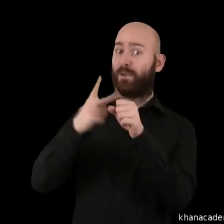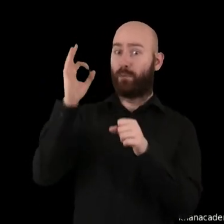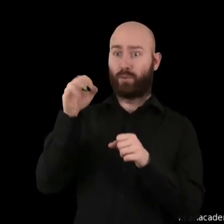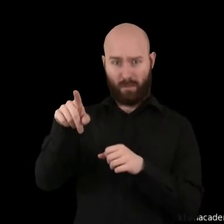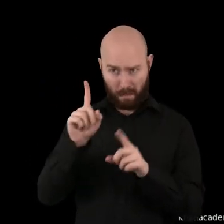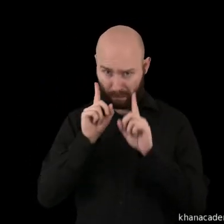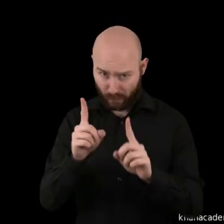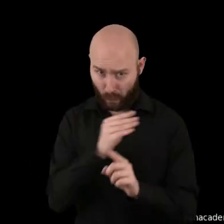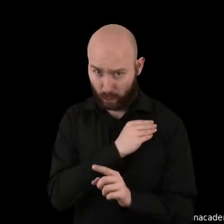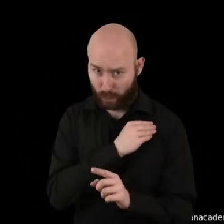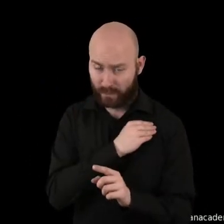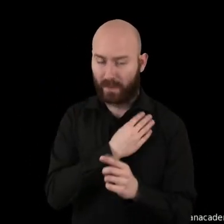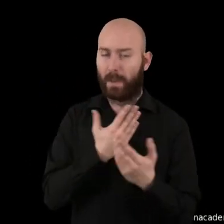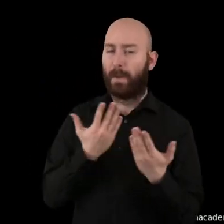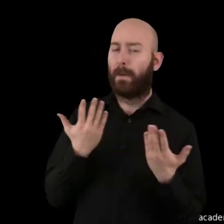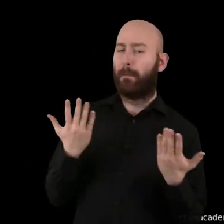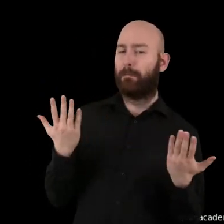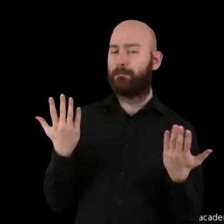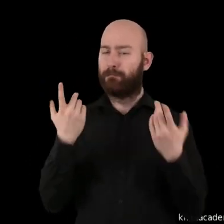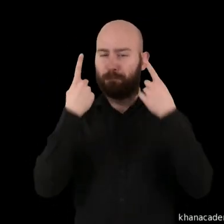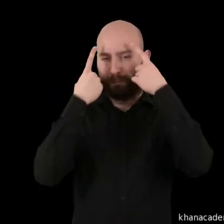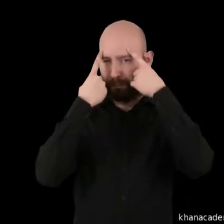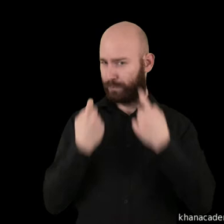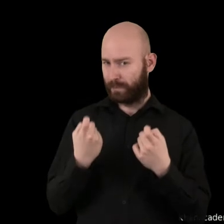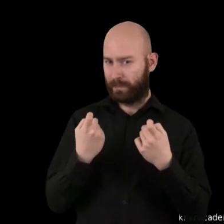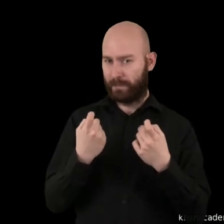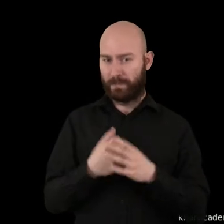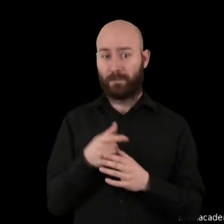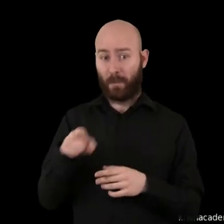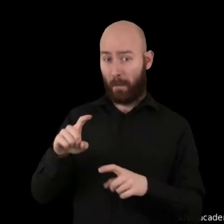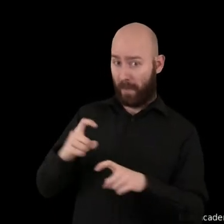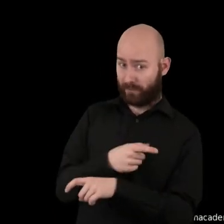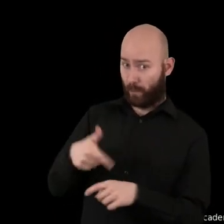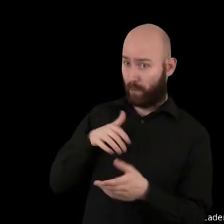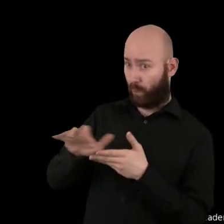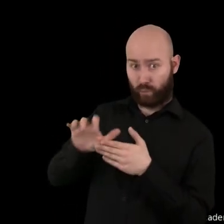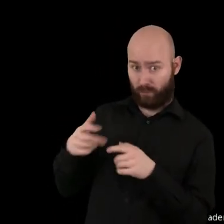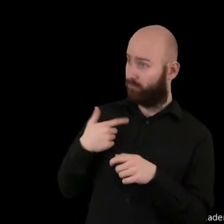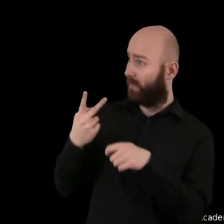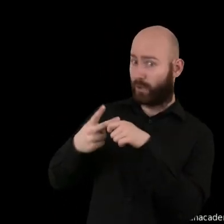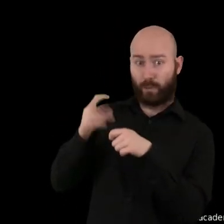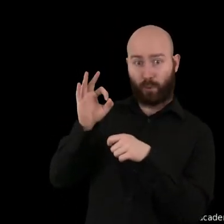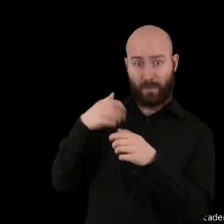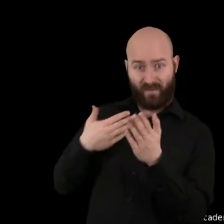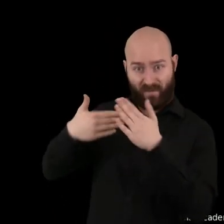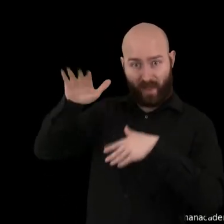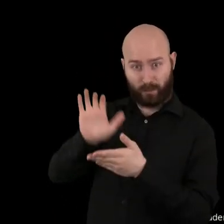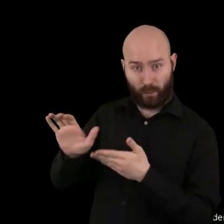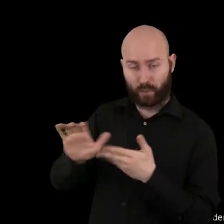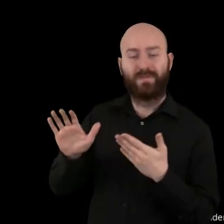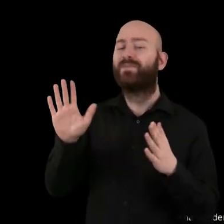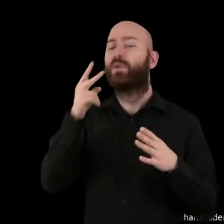Ale czy to jest rzetelny obraz produkcji całkowitej kraju? Czy kraj wytworzył o 20% więcej dóbr?